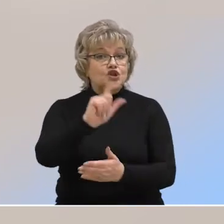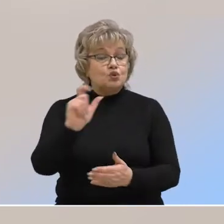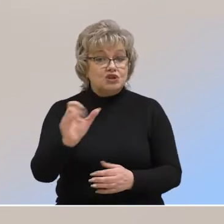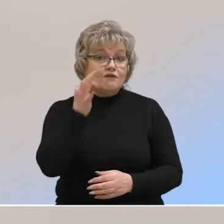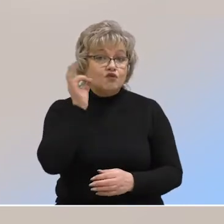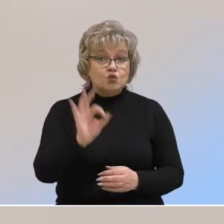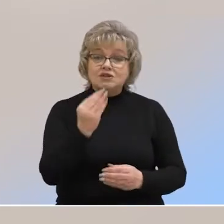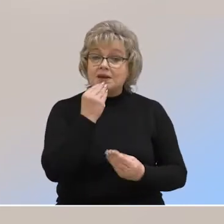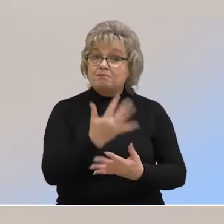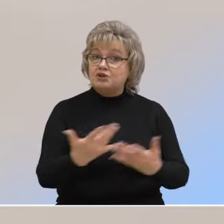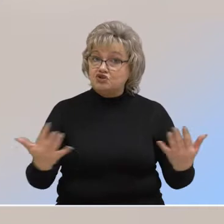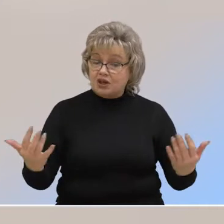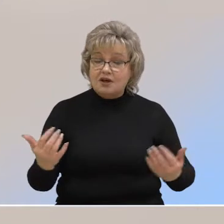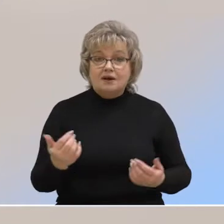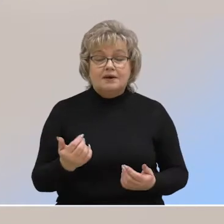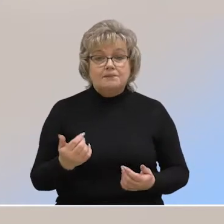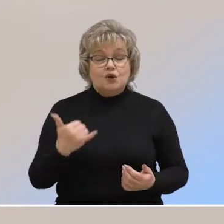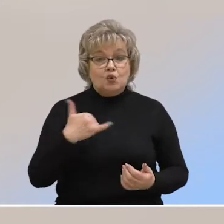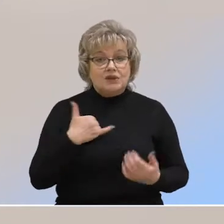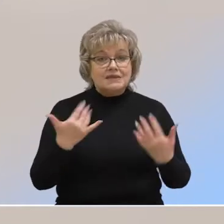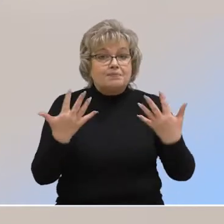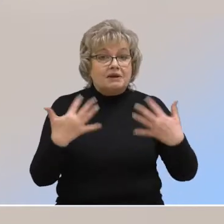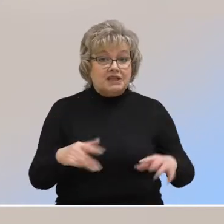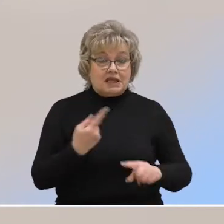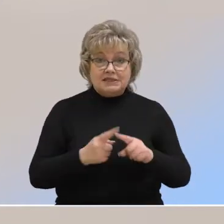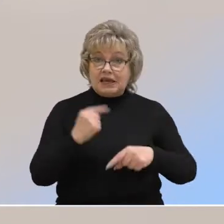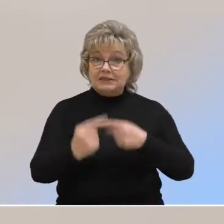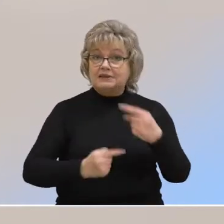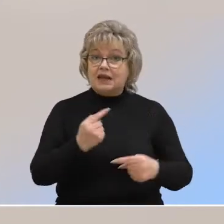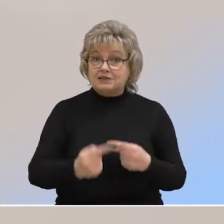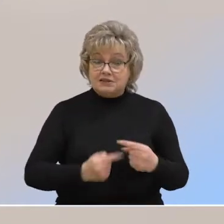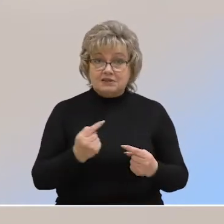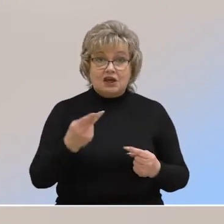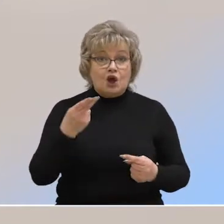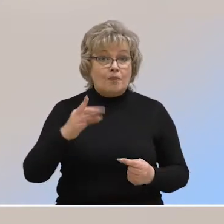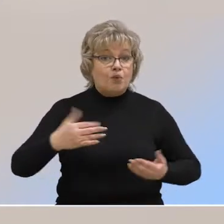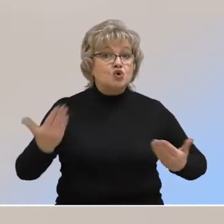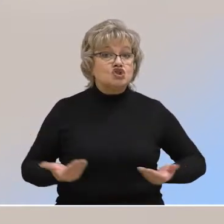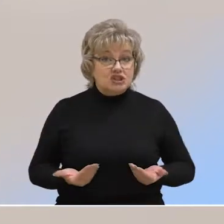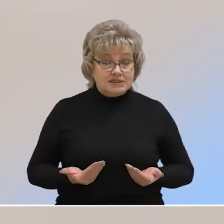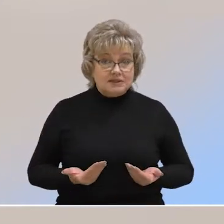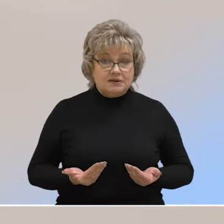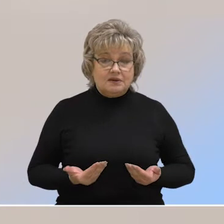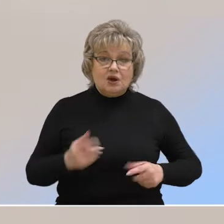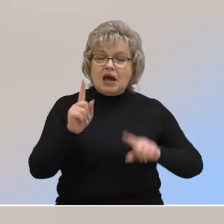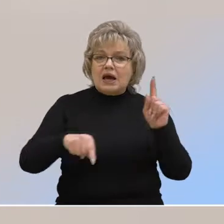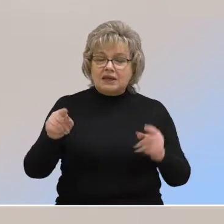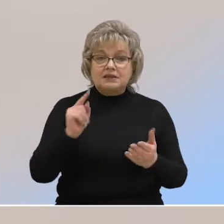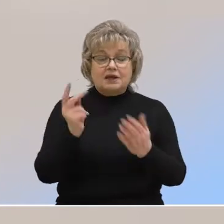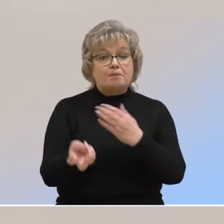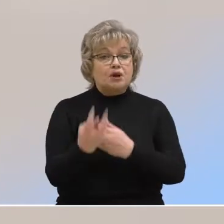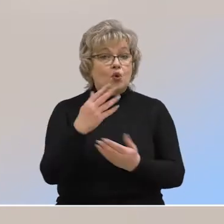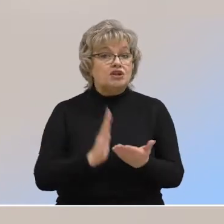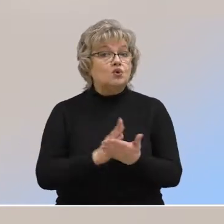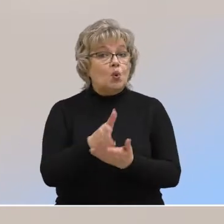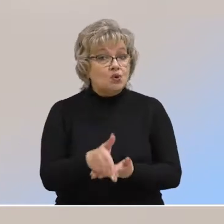вкусной пищей, потому что у нас потерялась эта традиция в жизни. К нам редко приходят